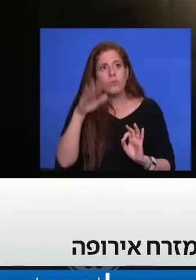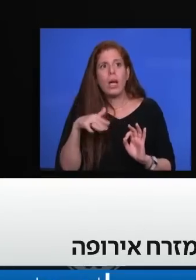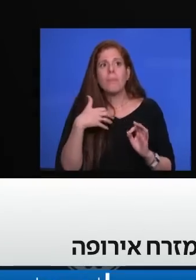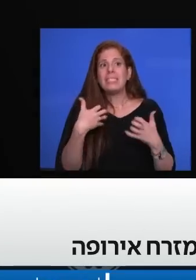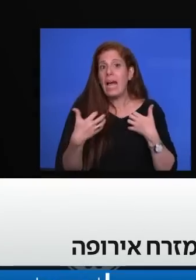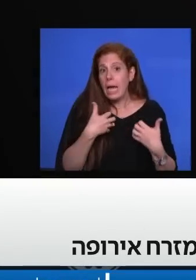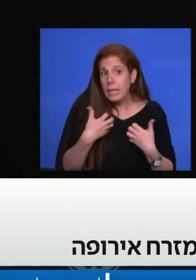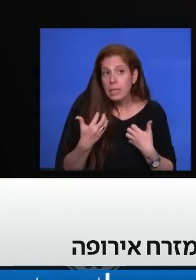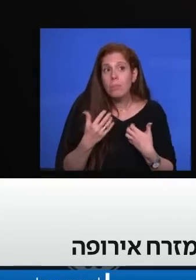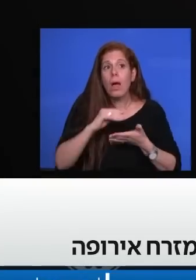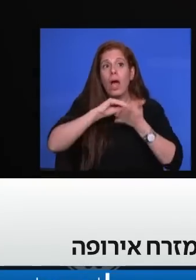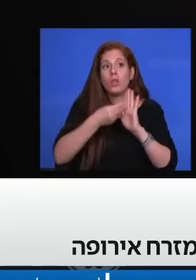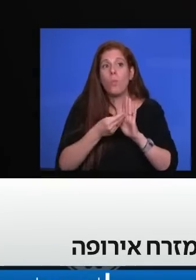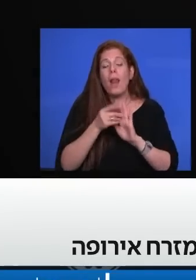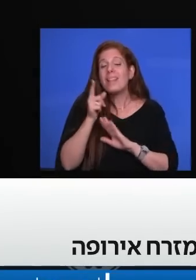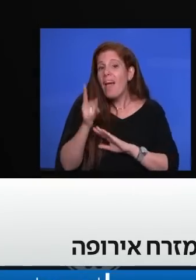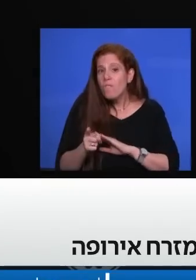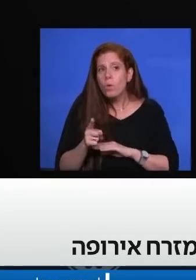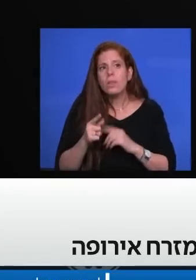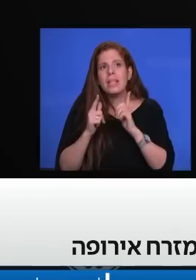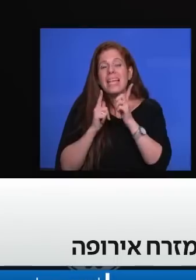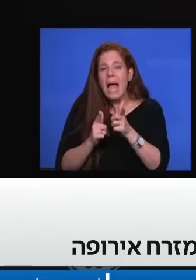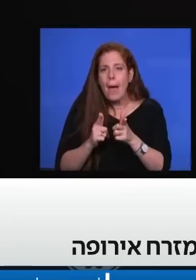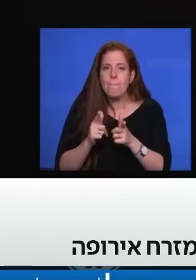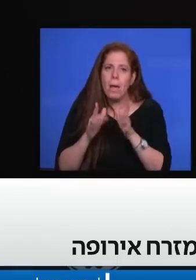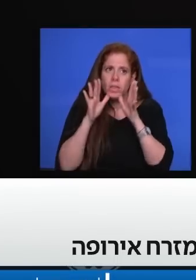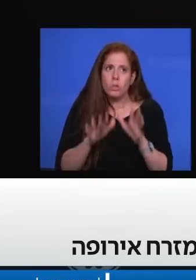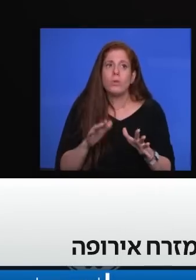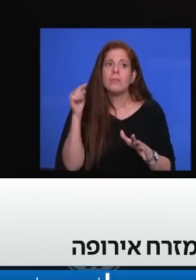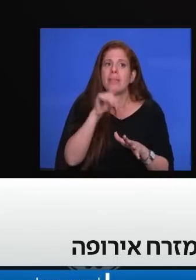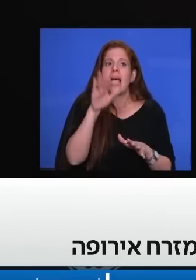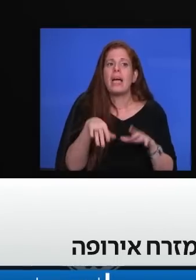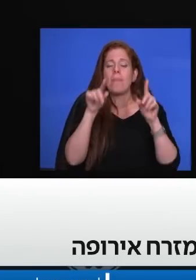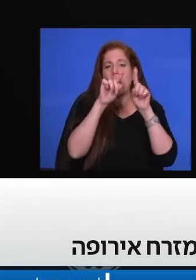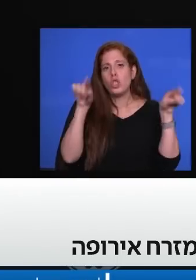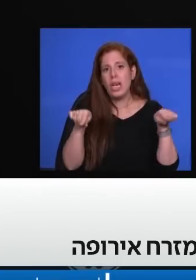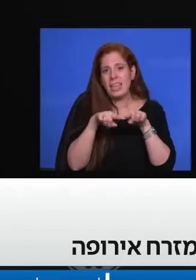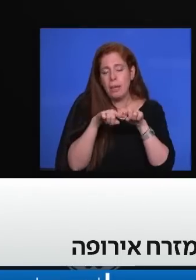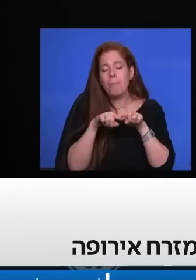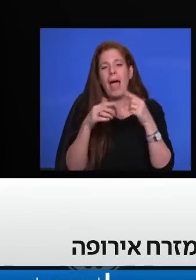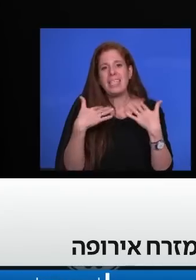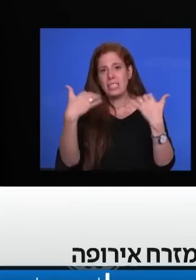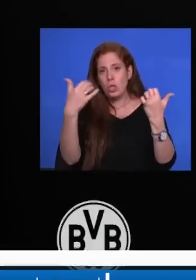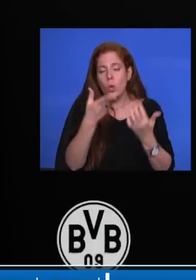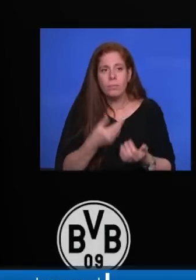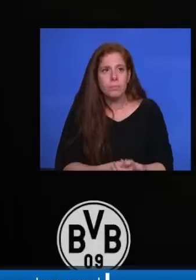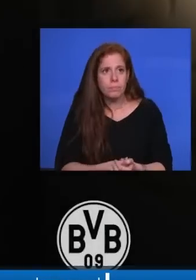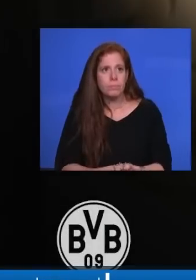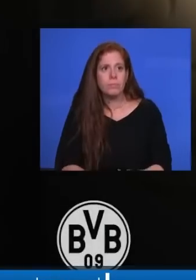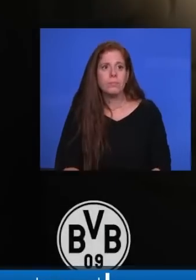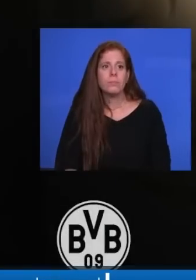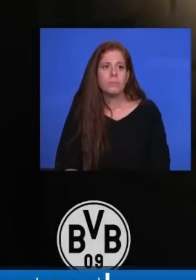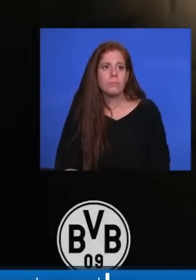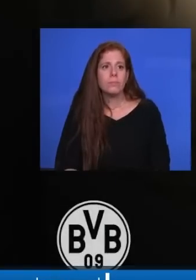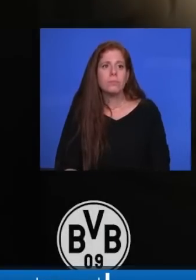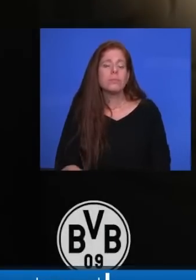רואים חתמו על התחייבות להילחם באנטישמיות, זה מגיע גם לשלטים באצטדיון, הנה דברים שאומר מנהל הקבוצה. Für uns